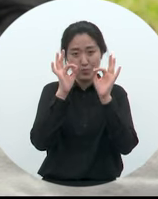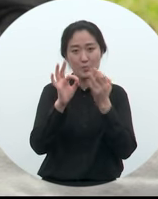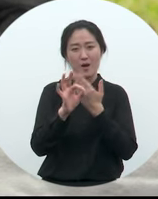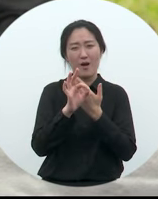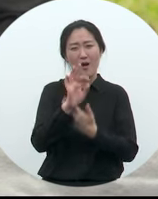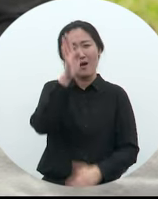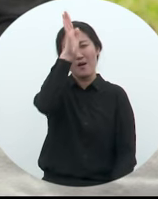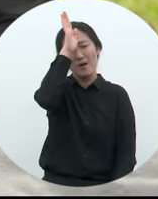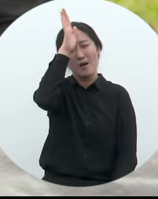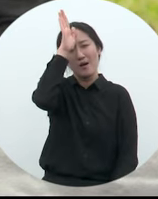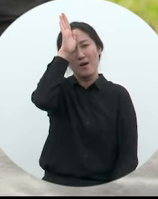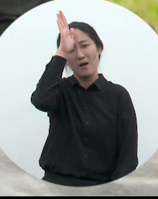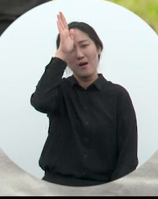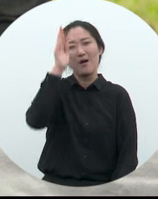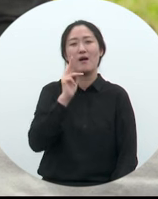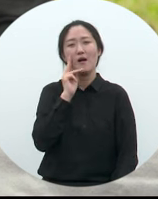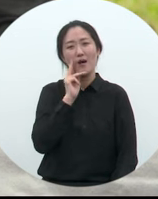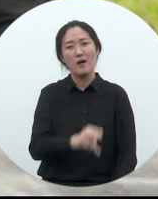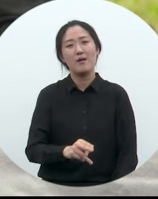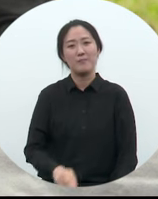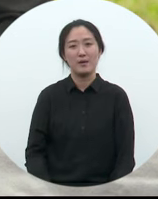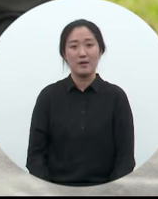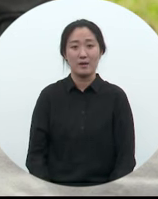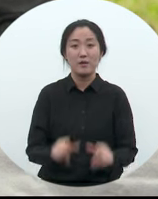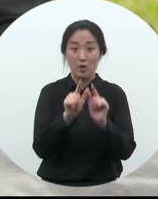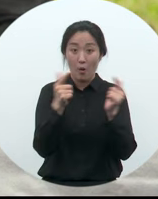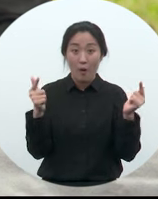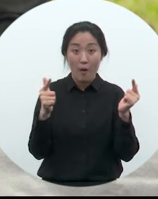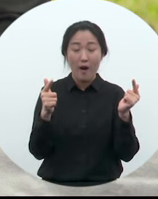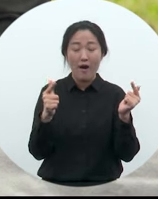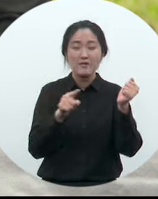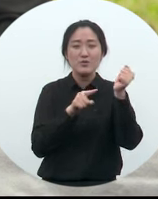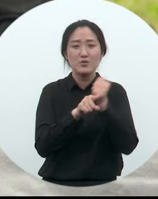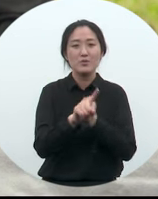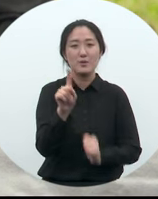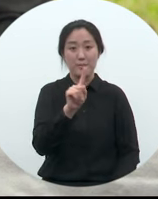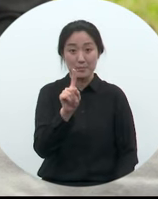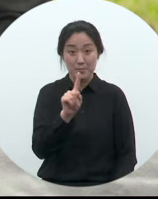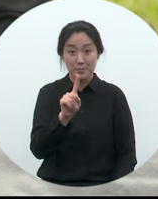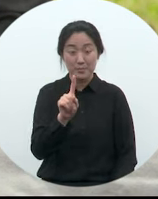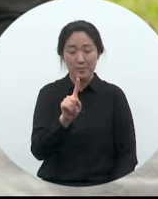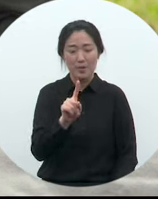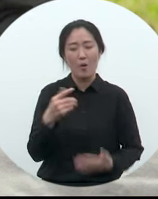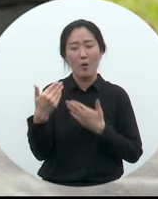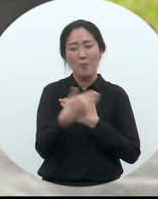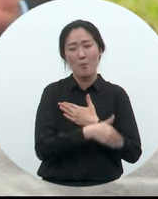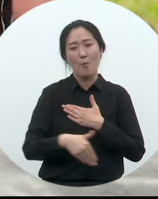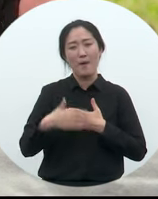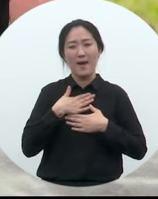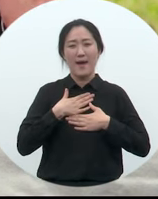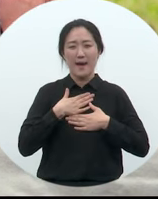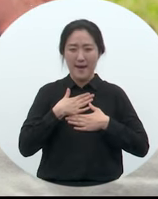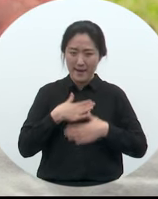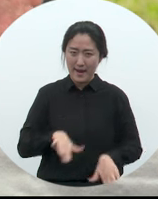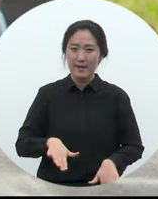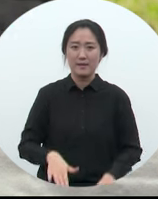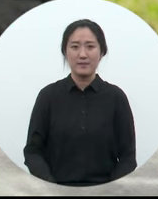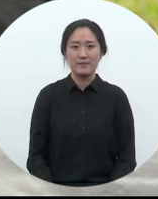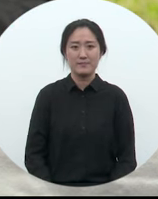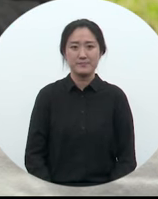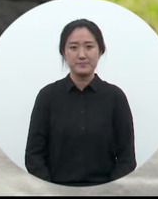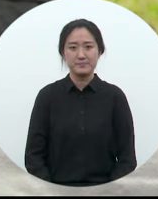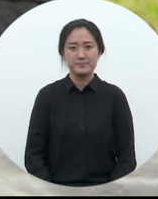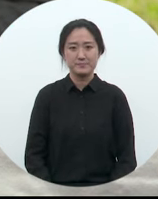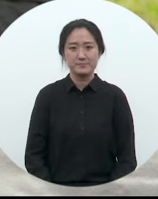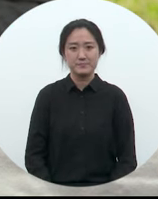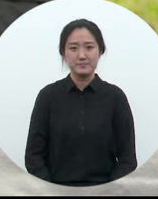키우다 보면은 굉장히 잔병 치레를 많이 해주죠. 여러 가지 이유가 있는데 대체적으로 면역력이 떨어지는